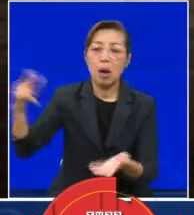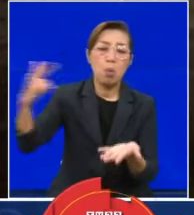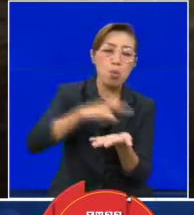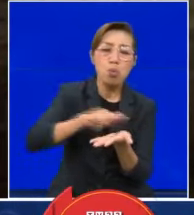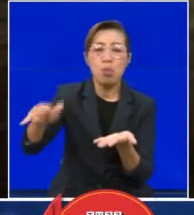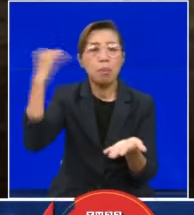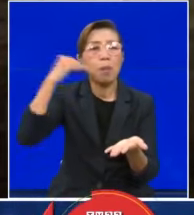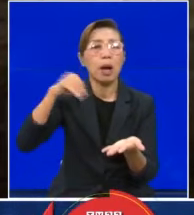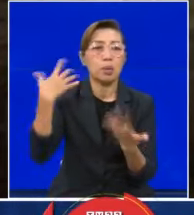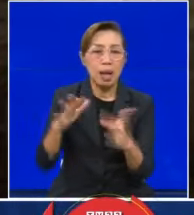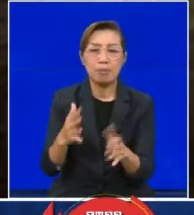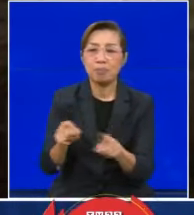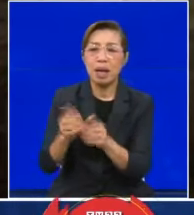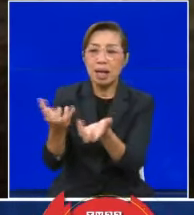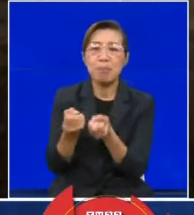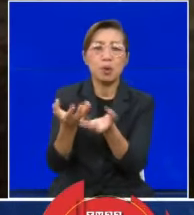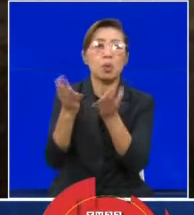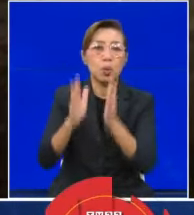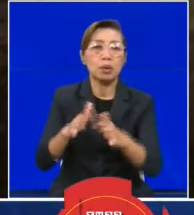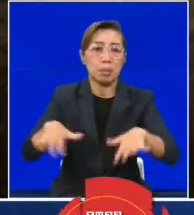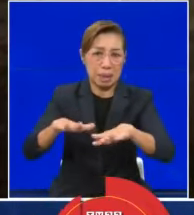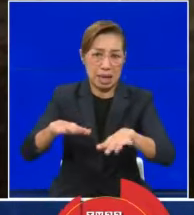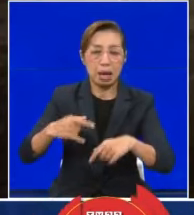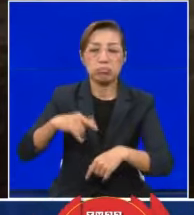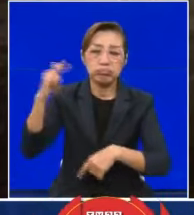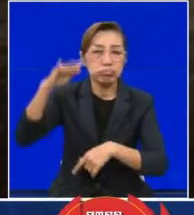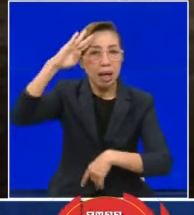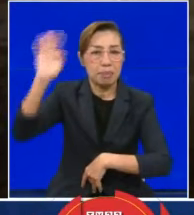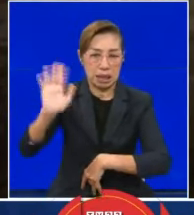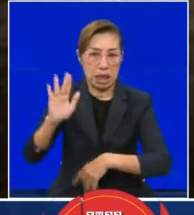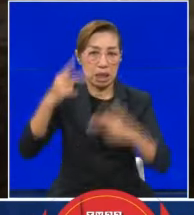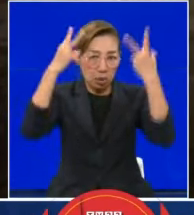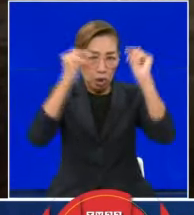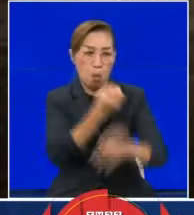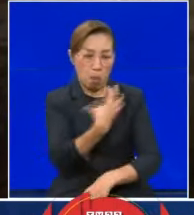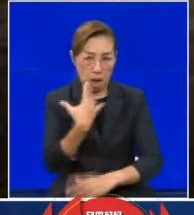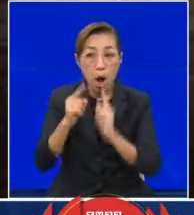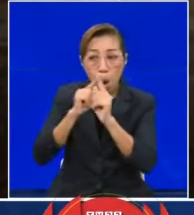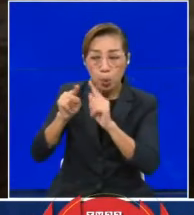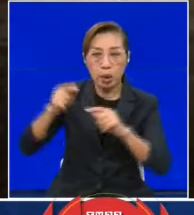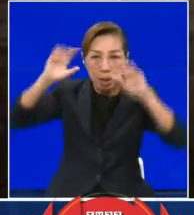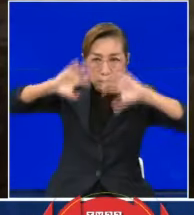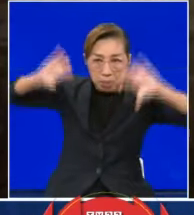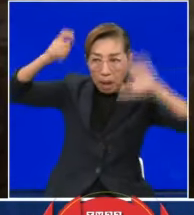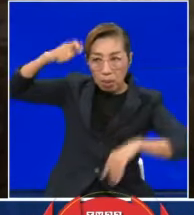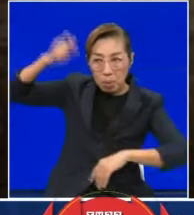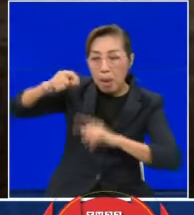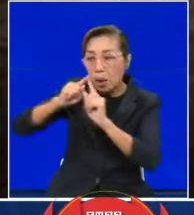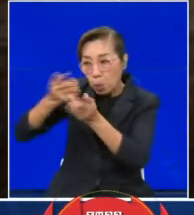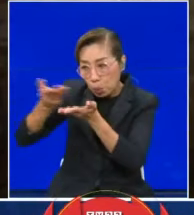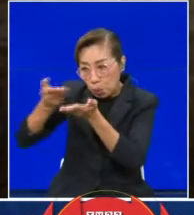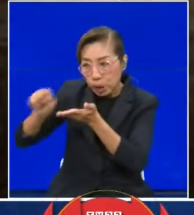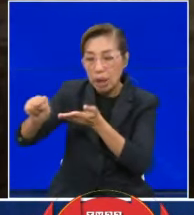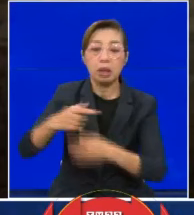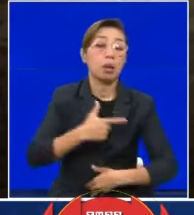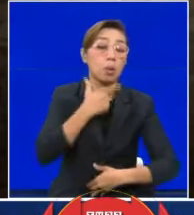ซึ่งการเจรจานายกเน้นว่าต้องเจรจาให้ครบทุกกลุ่มทั้งทางการเมียนมากลุ่มชาติพันธุ์รัฐบาลเมียนมาคุมได้